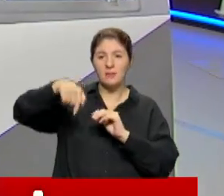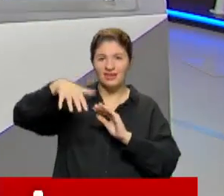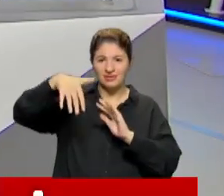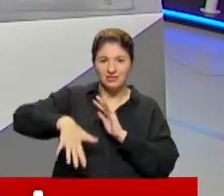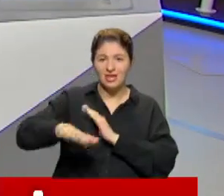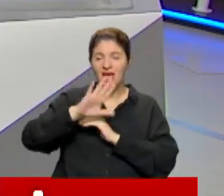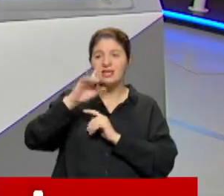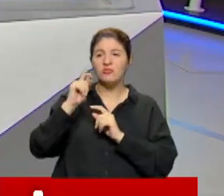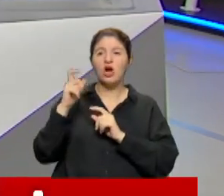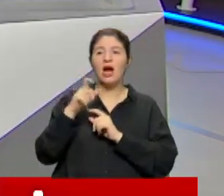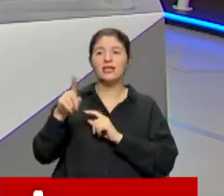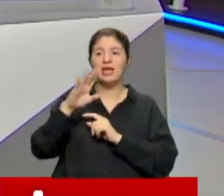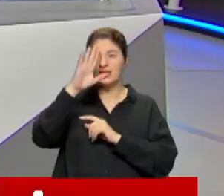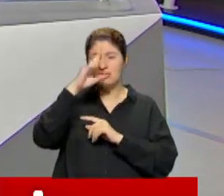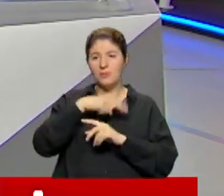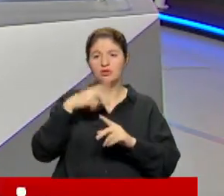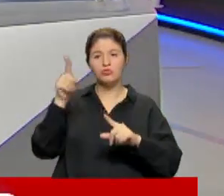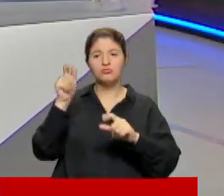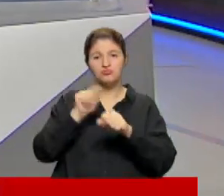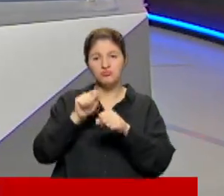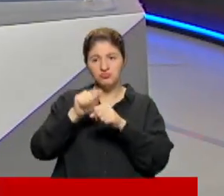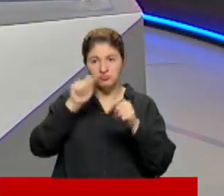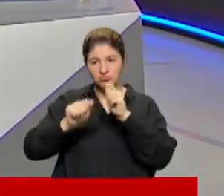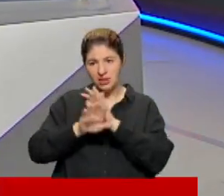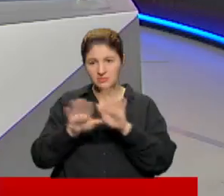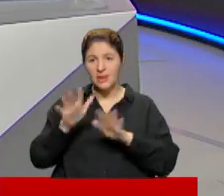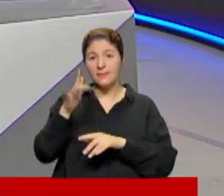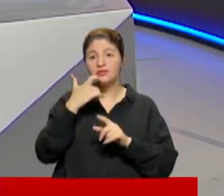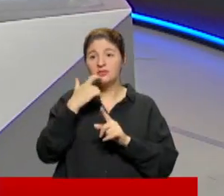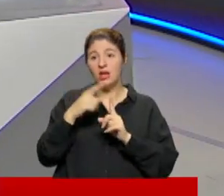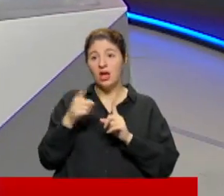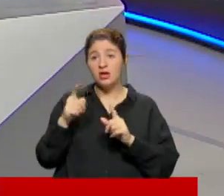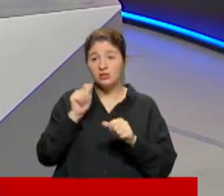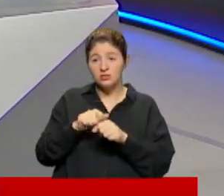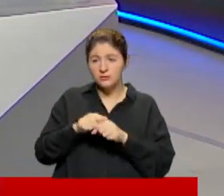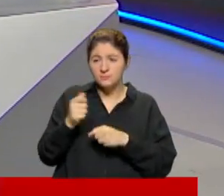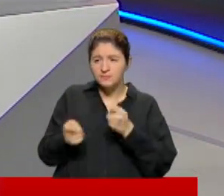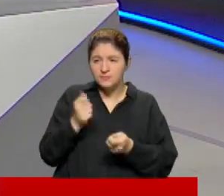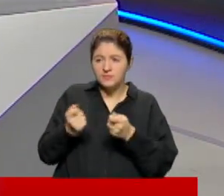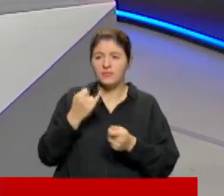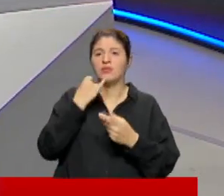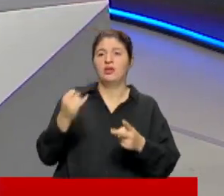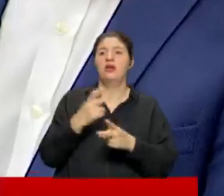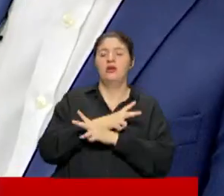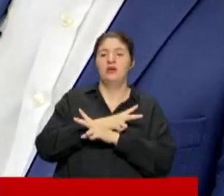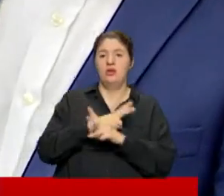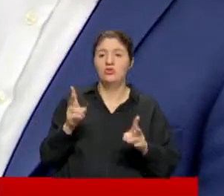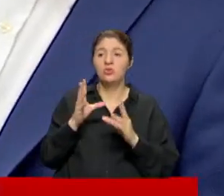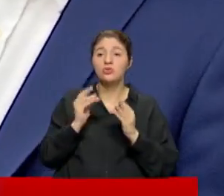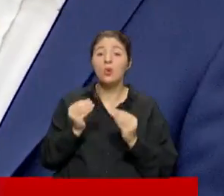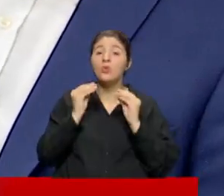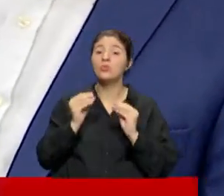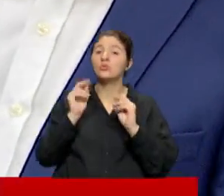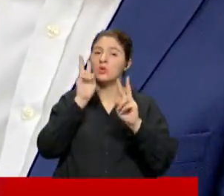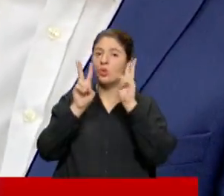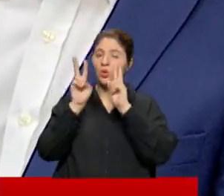İstanbul Büyükşehir Belediyesi bur orayı restore etti Eee Yaklaşık 5 yıl sürdü Bu restorasyon çalışmaları ve Ziyaretçiler açıldı çok güzel bir